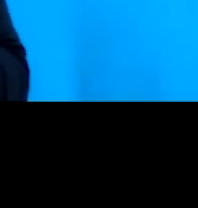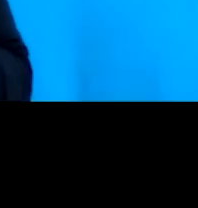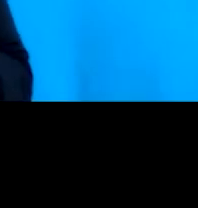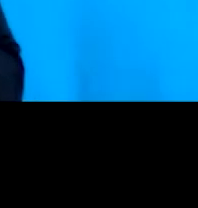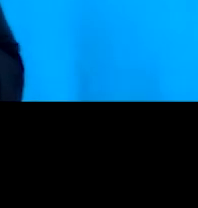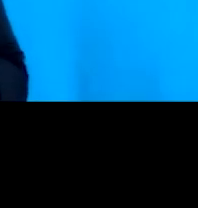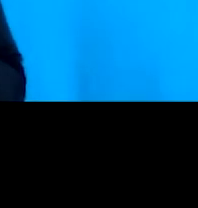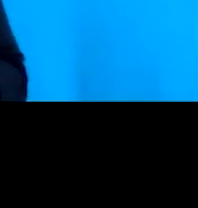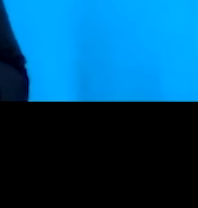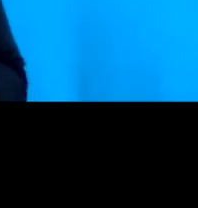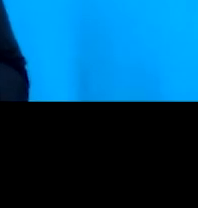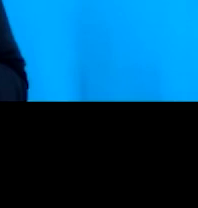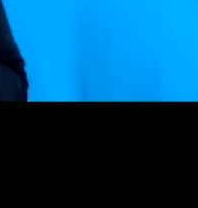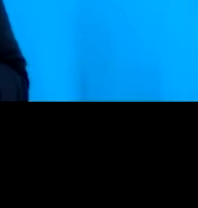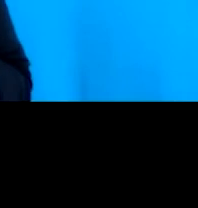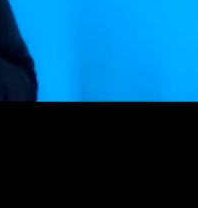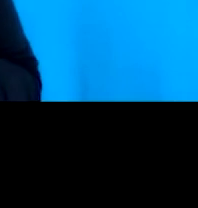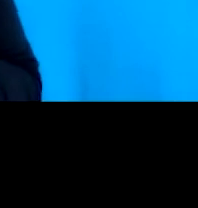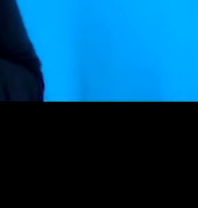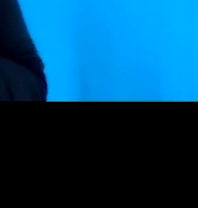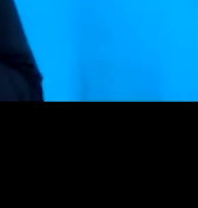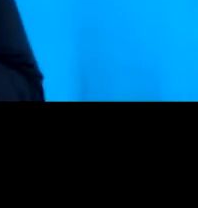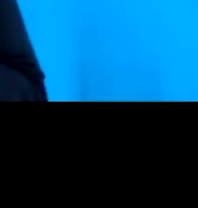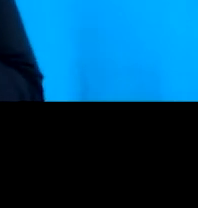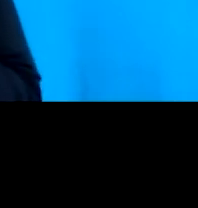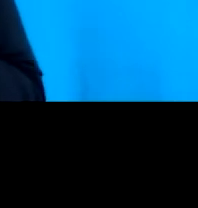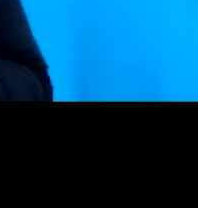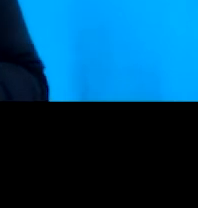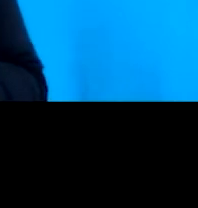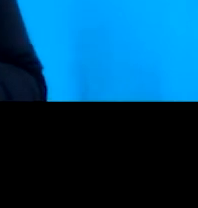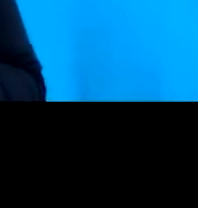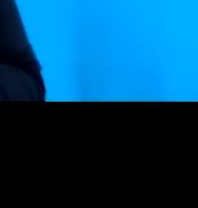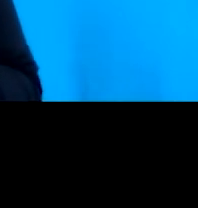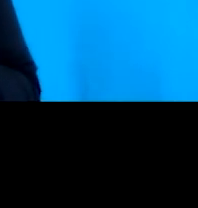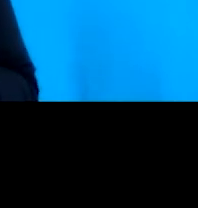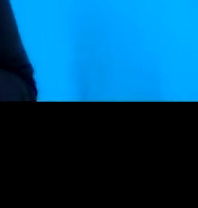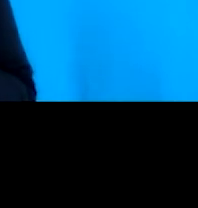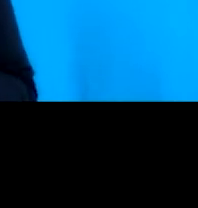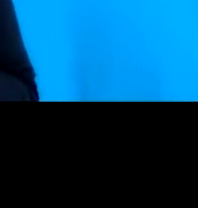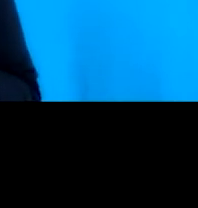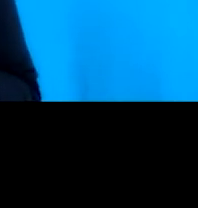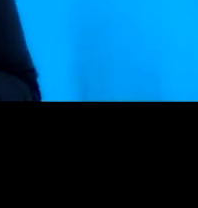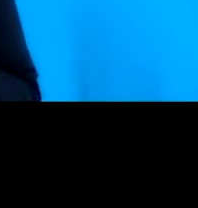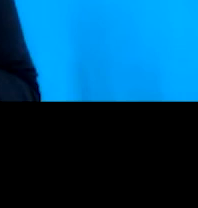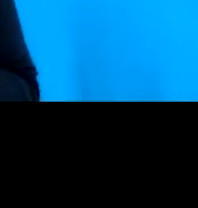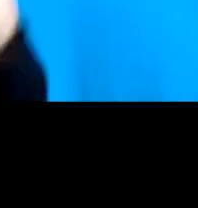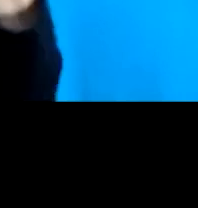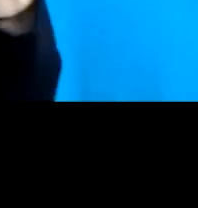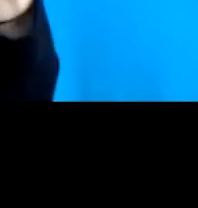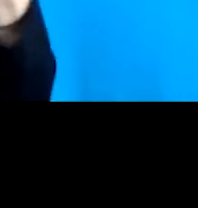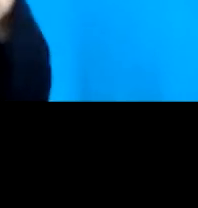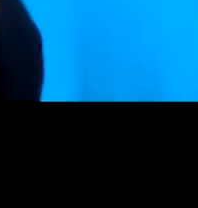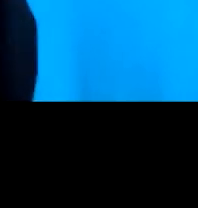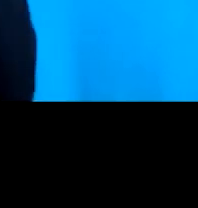from Tanzania. How is it in Tanzania? Hello, what are you doing? It was a bit a surprise that it did work. Hello to